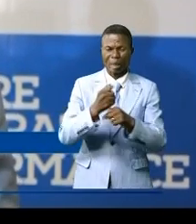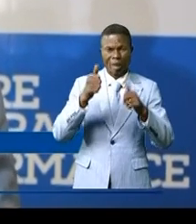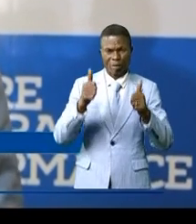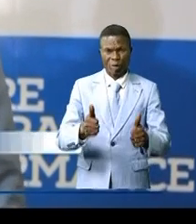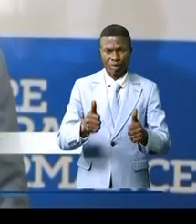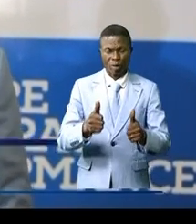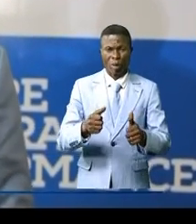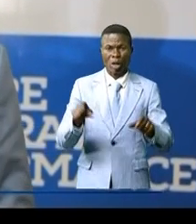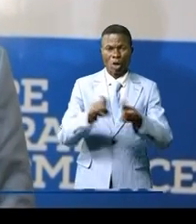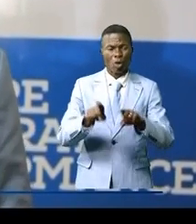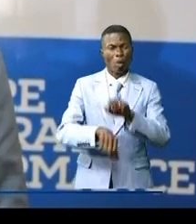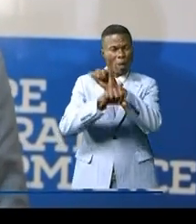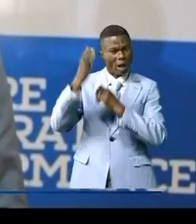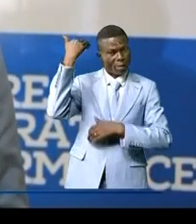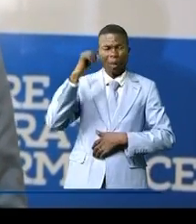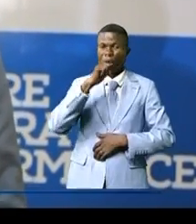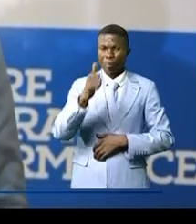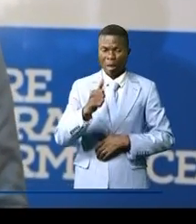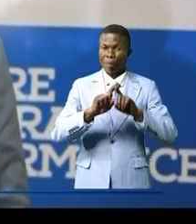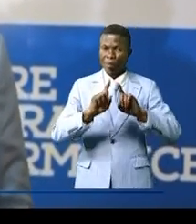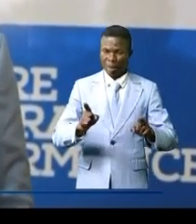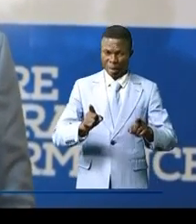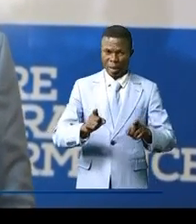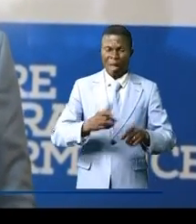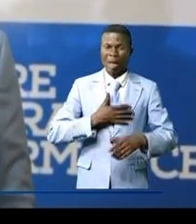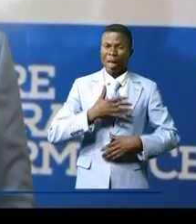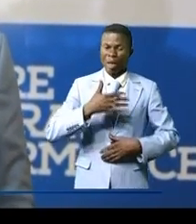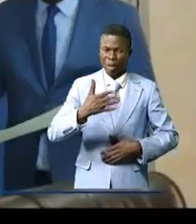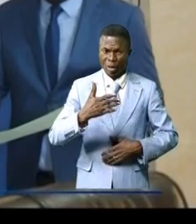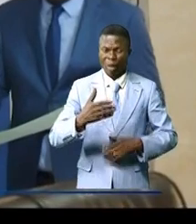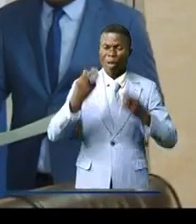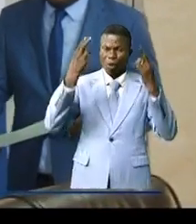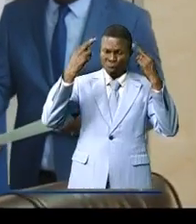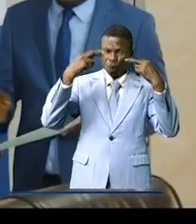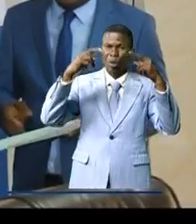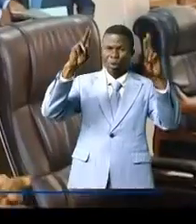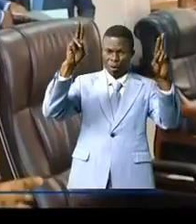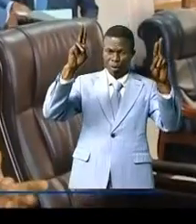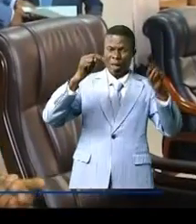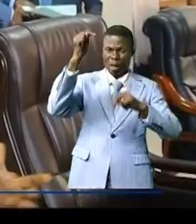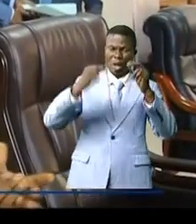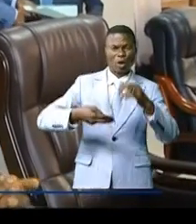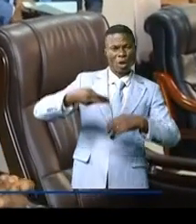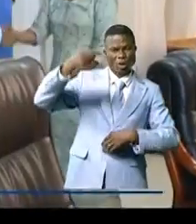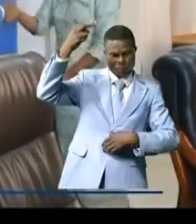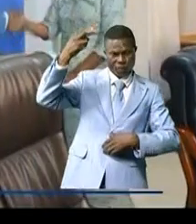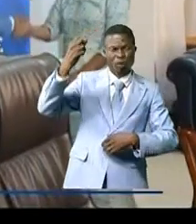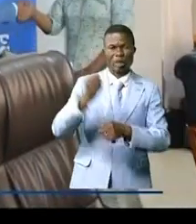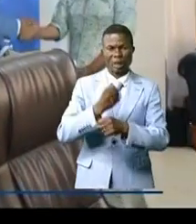pas de la manière habituelle, mais en essayant d'atteindre des niveaux élevés de